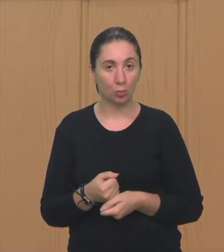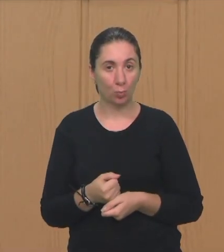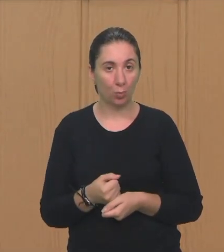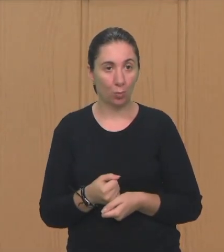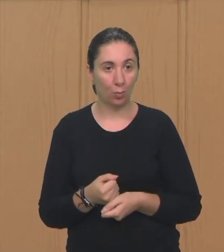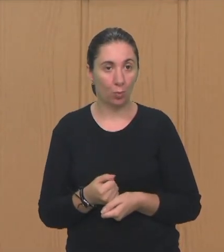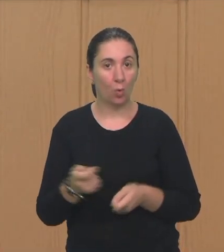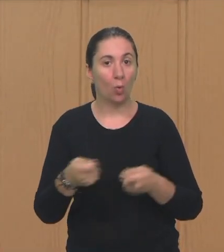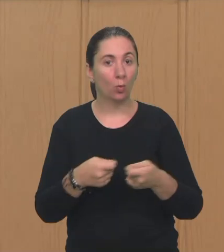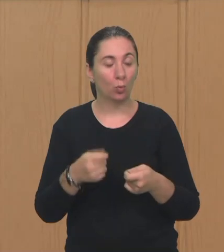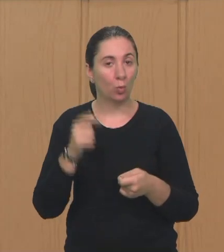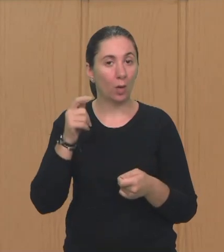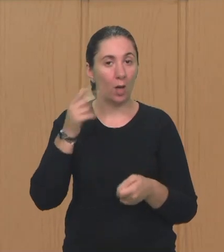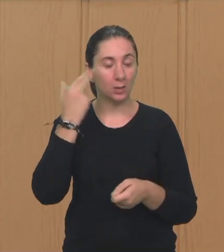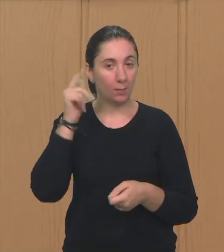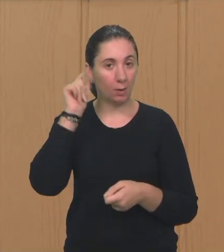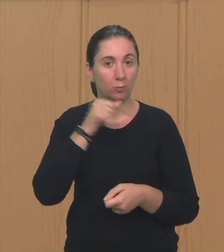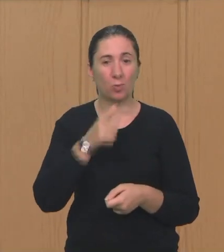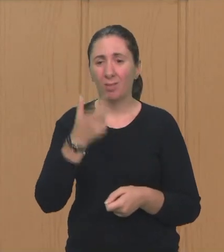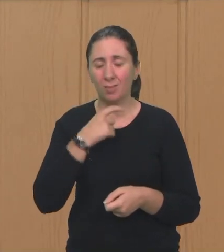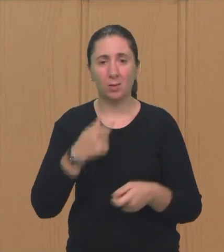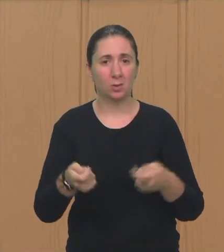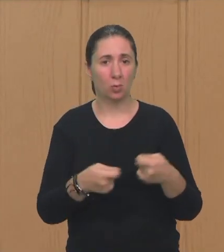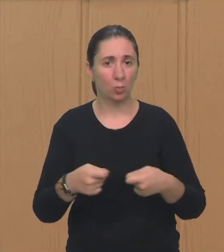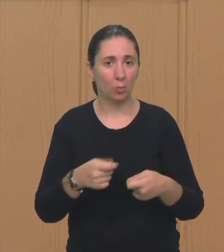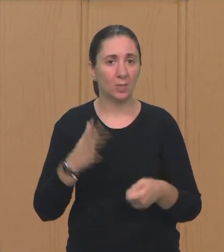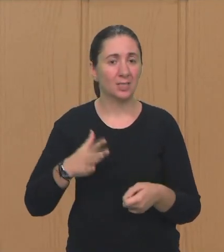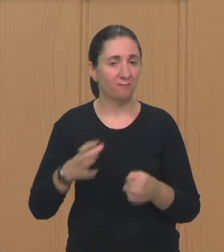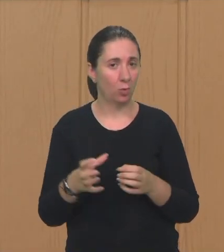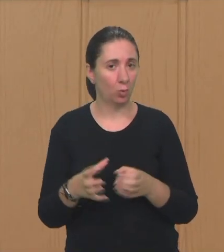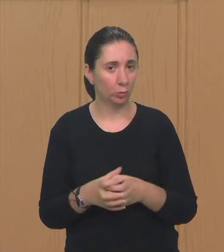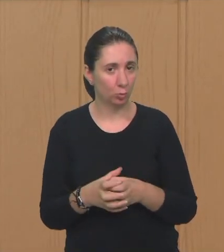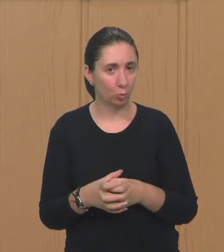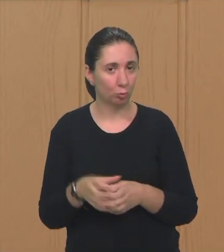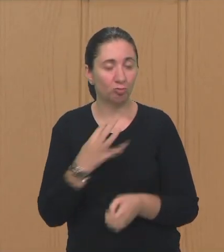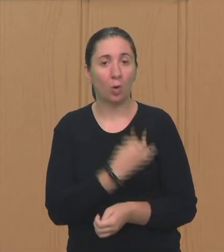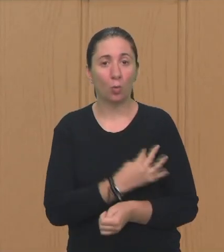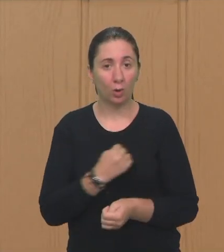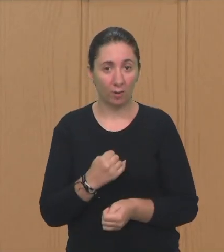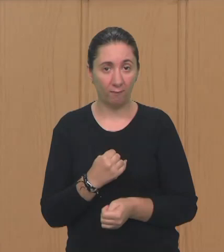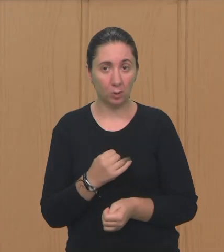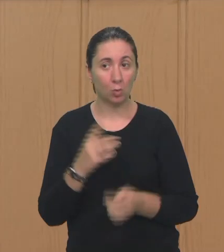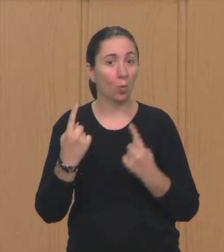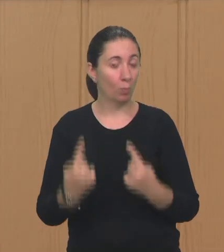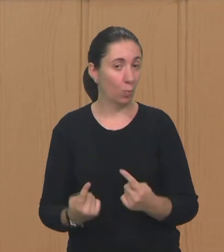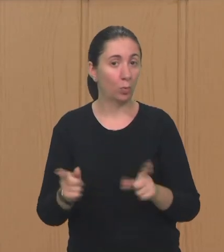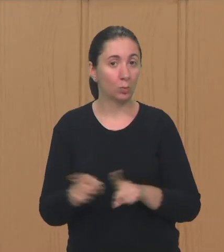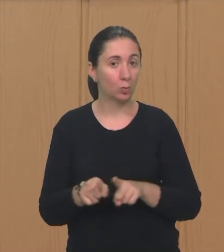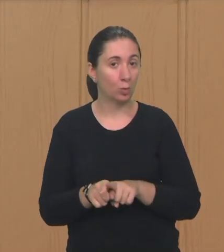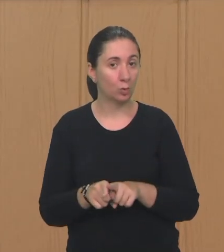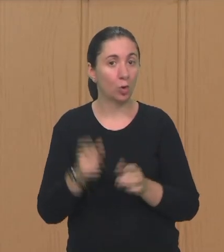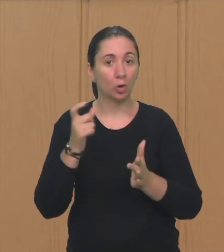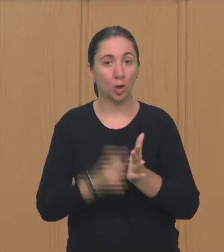s obzirom da je Udruga slijepih Karlovačke županije najstarija udruga civilnog društva u Hrvatskoj, tako negdje postoje